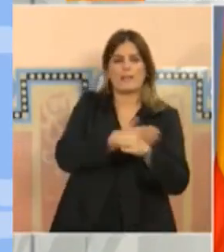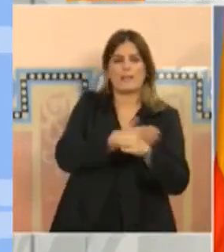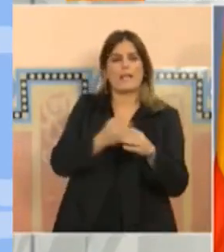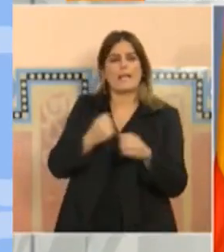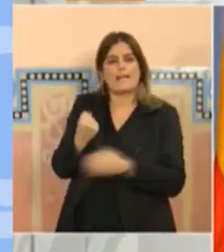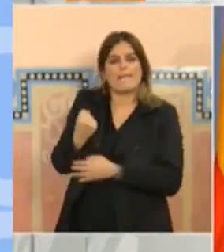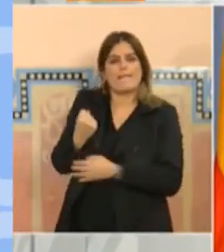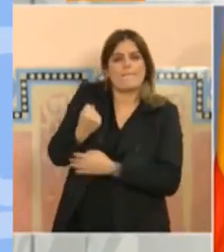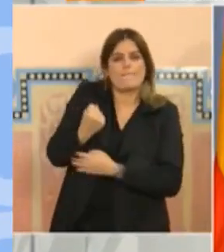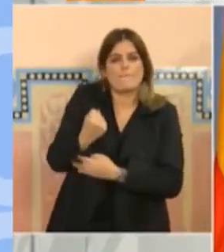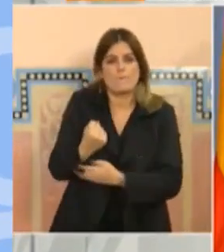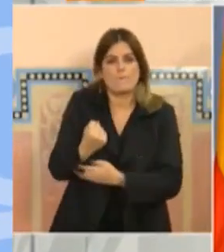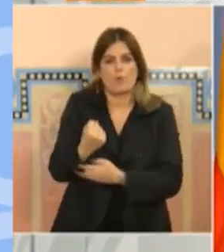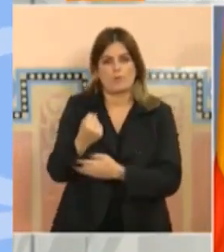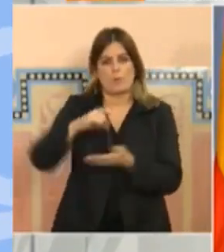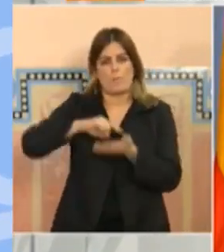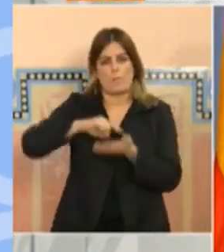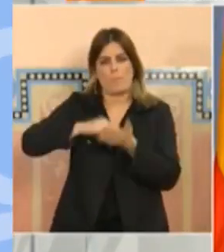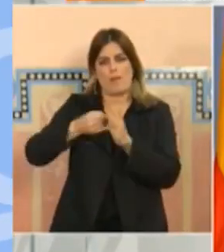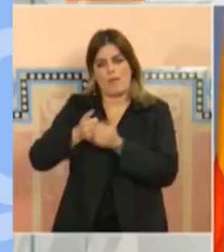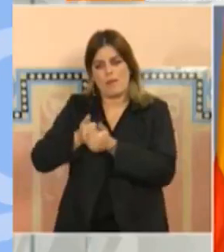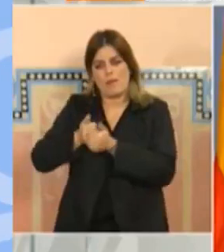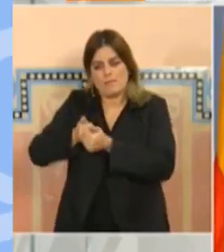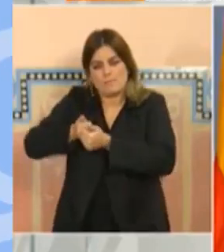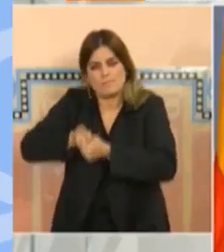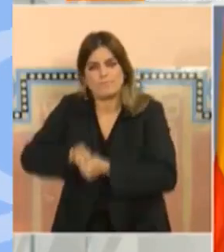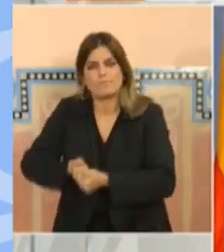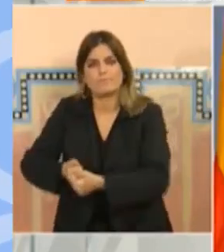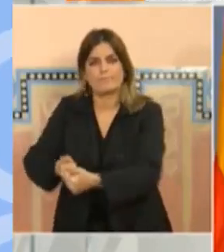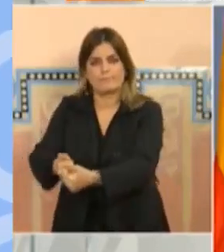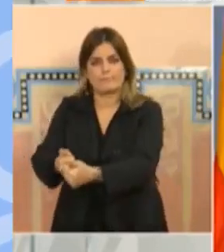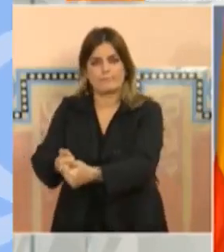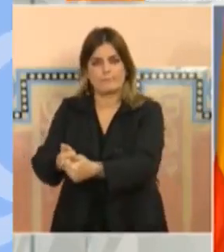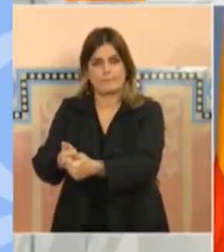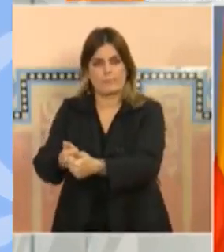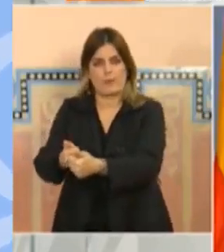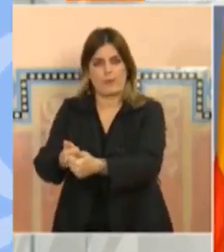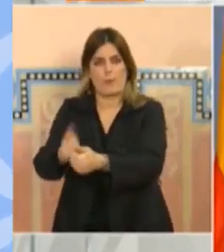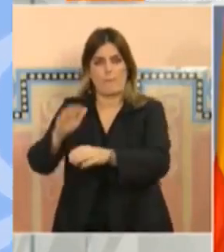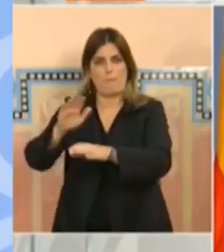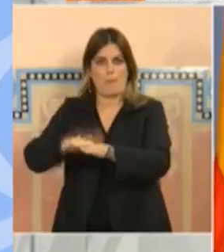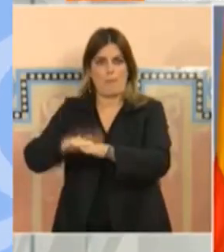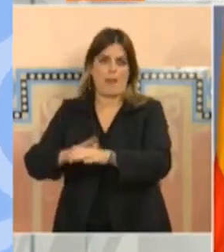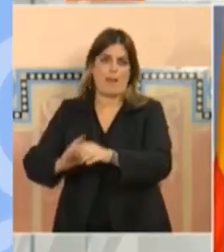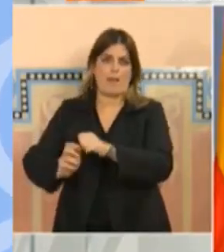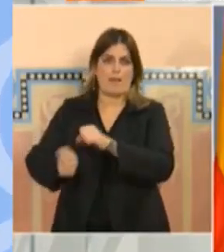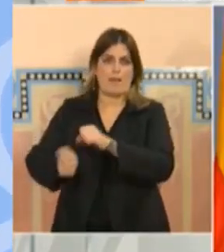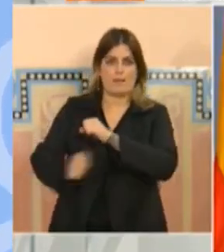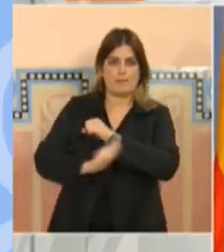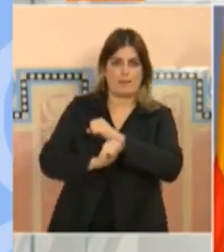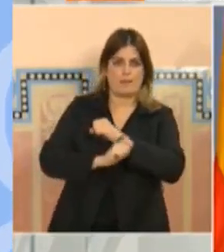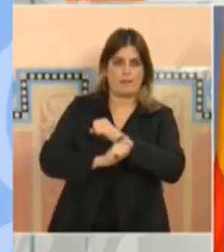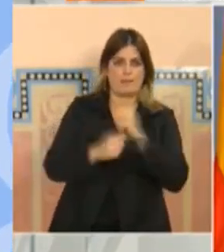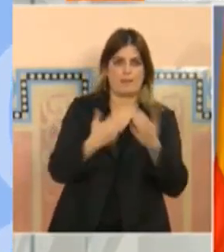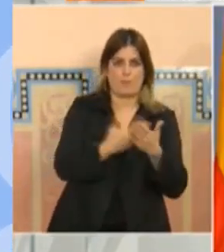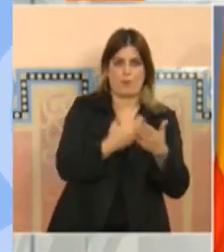molts professionals destinats, doncs, a que la ciutadania pugui rebre aquests cribatges i pugui rebre